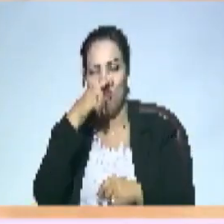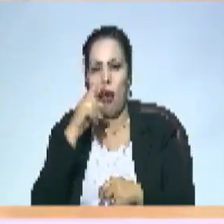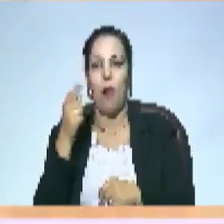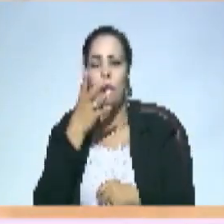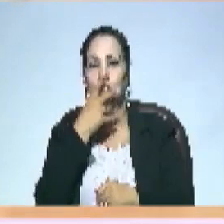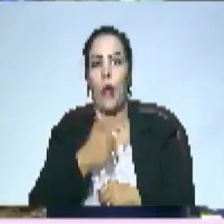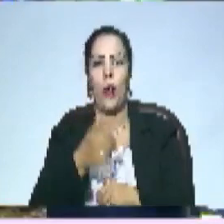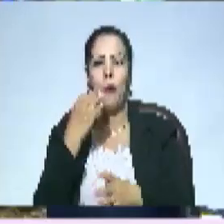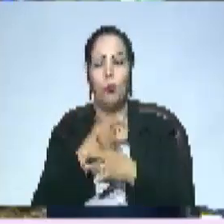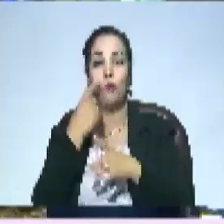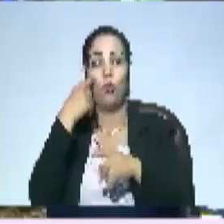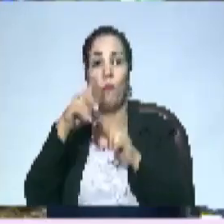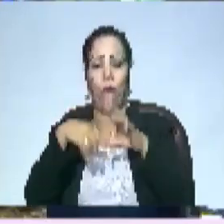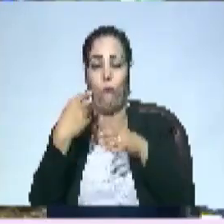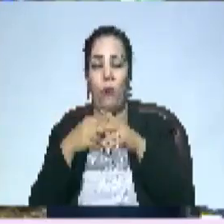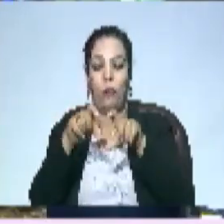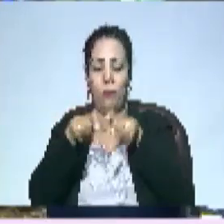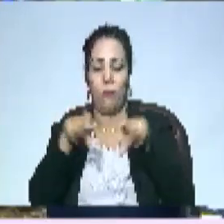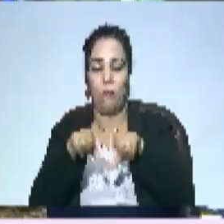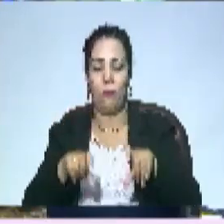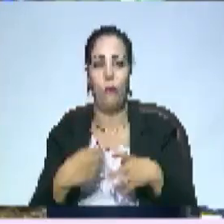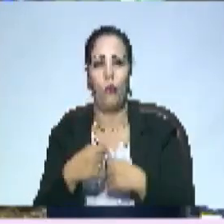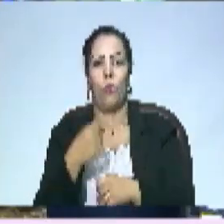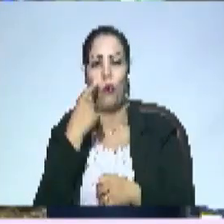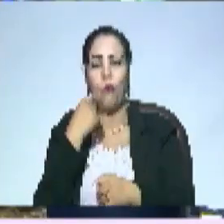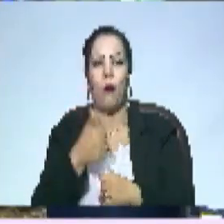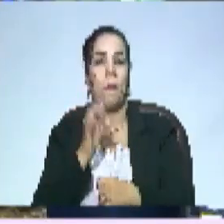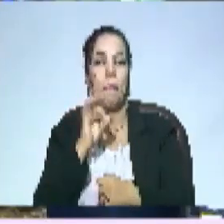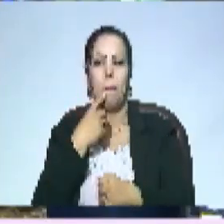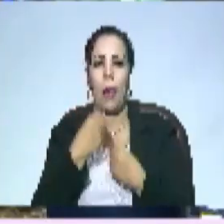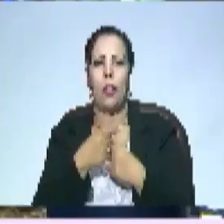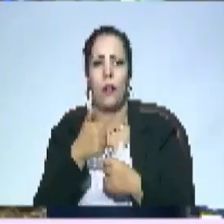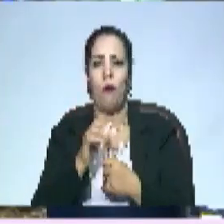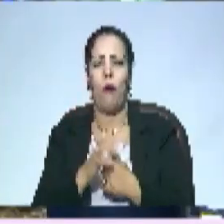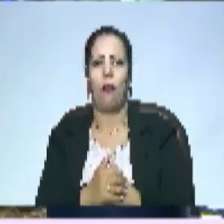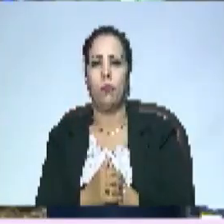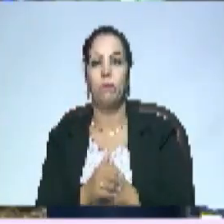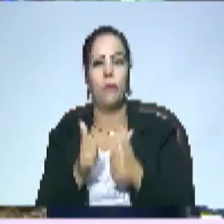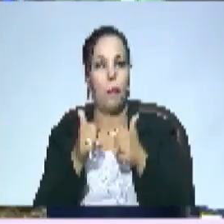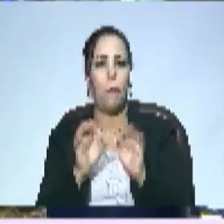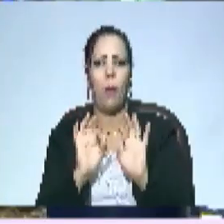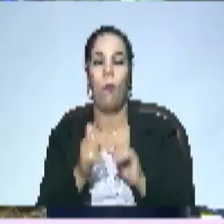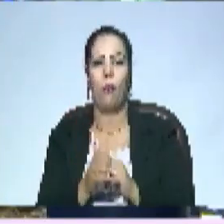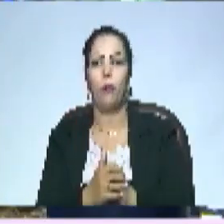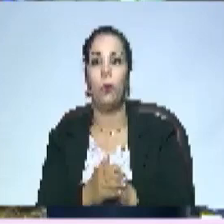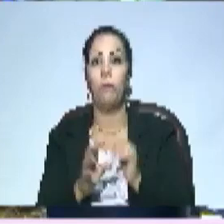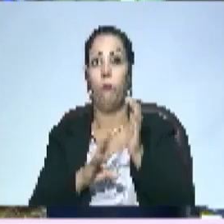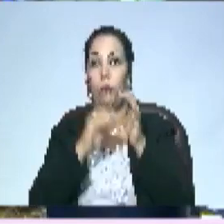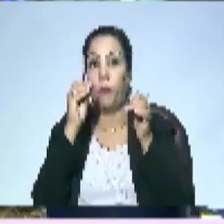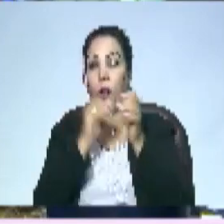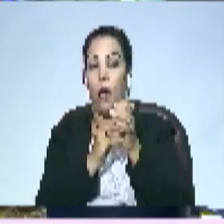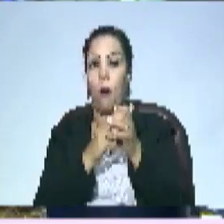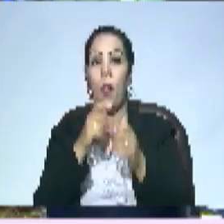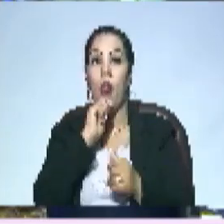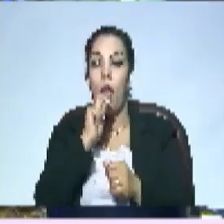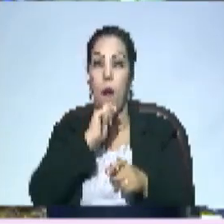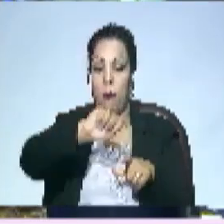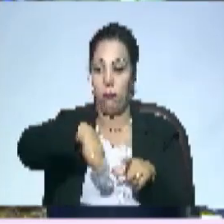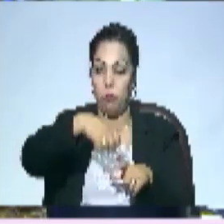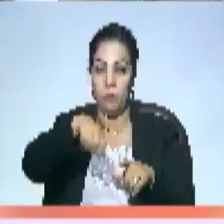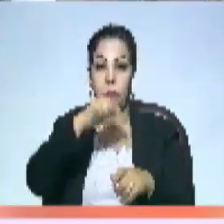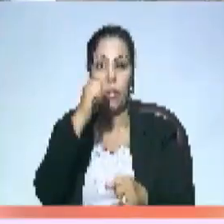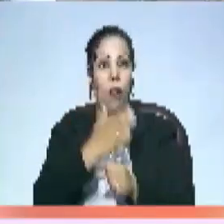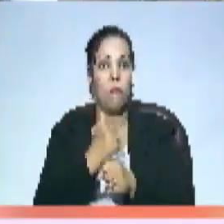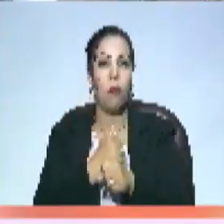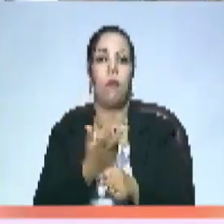جدا، وهنشوفه عامل ازاي معانا، وهيبقى زي الفل. حلوة قوي. يبقى اول حاجة تعصيجة اللحمة العادية